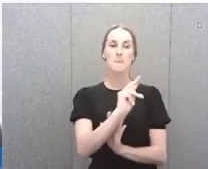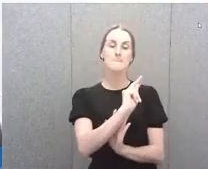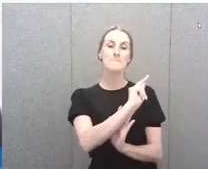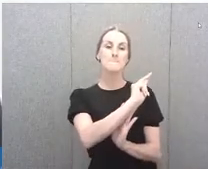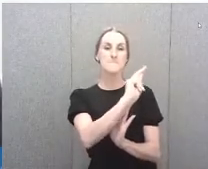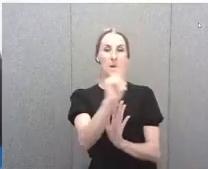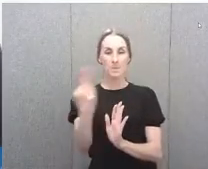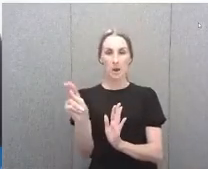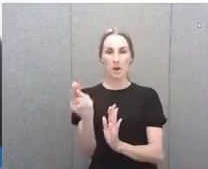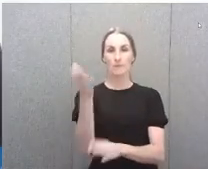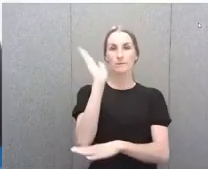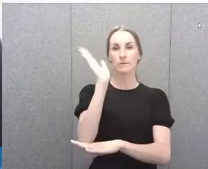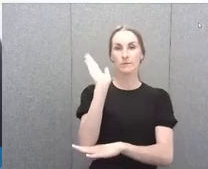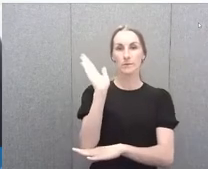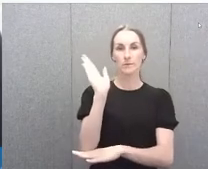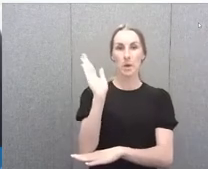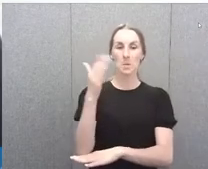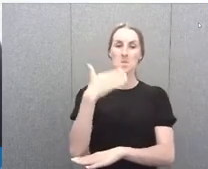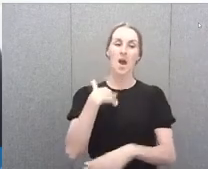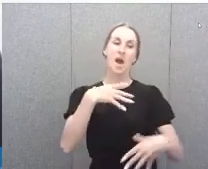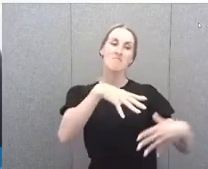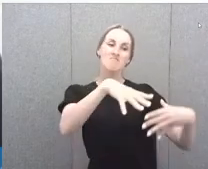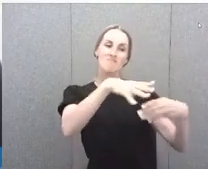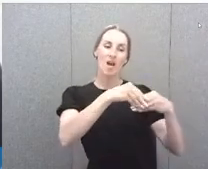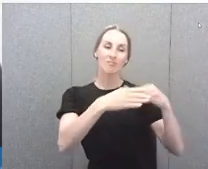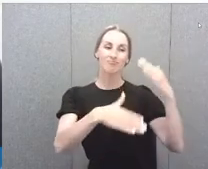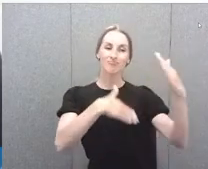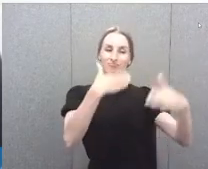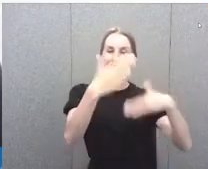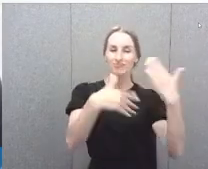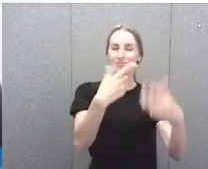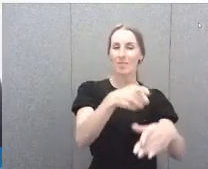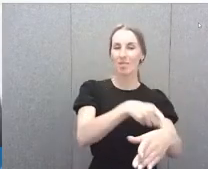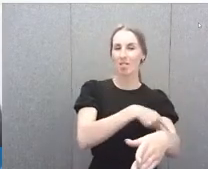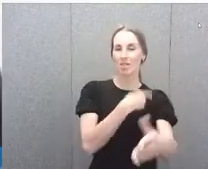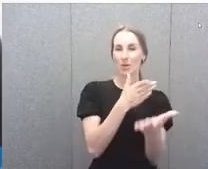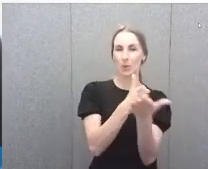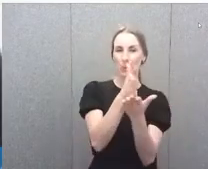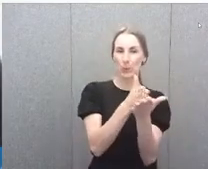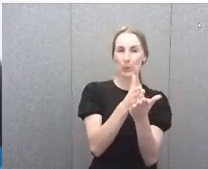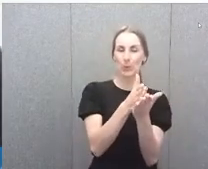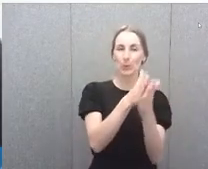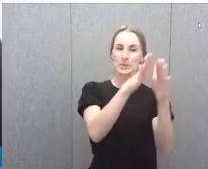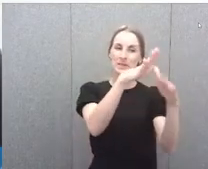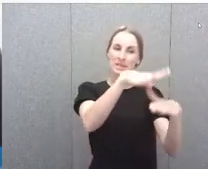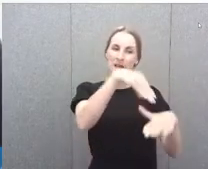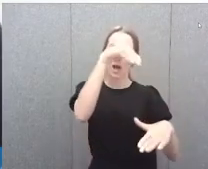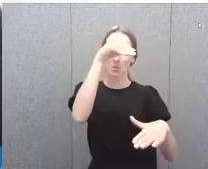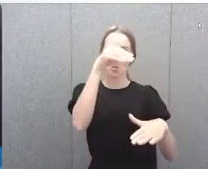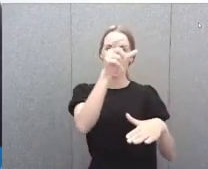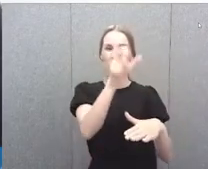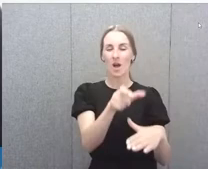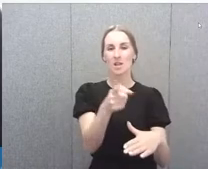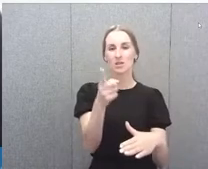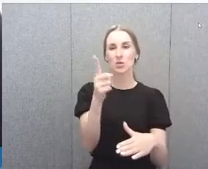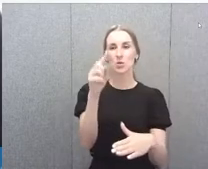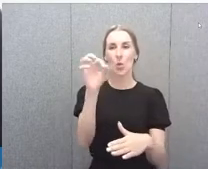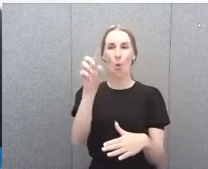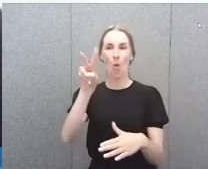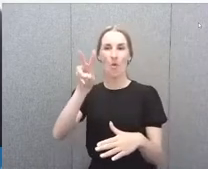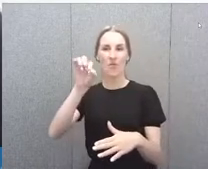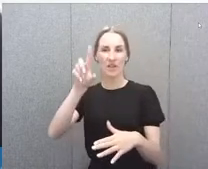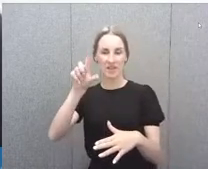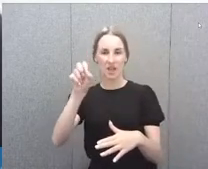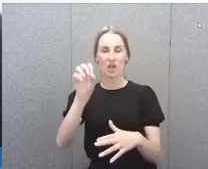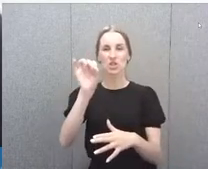Приглашу вас высказать замечания и обращаюсь к своей коллеге, члену парламента Литовской